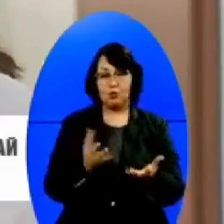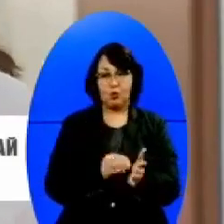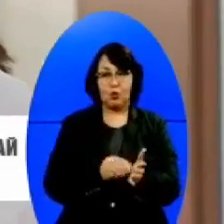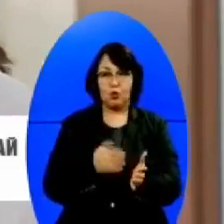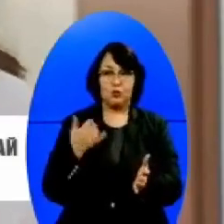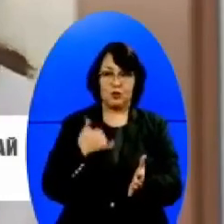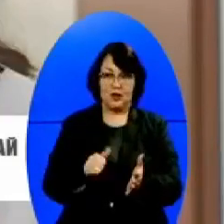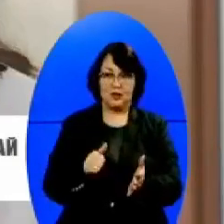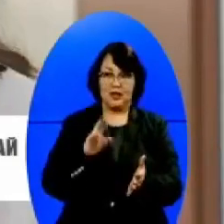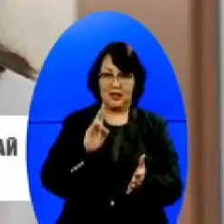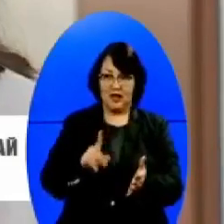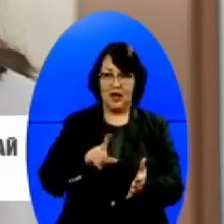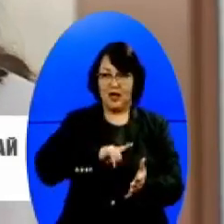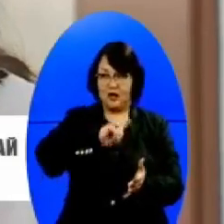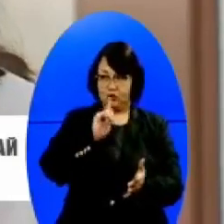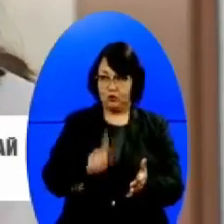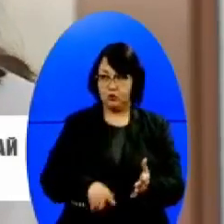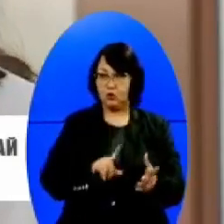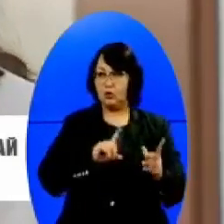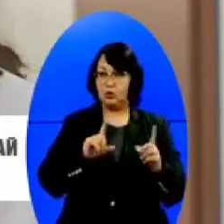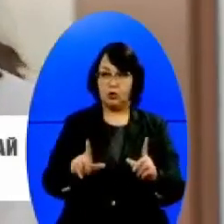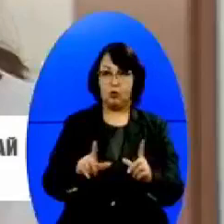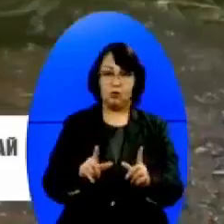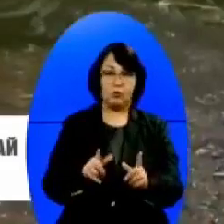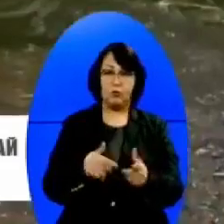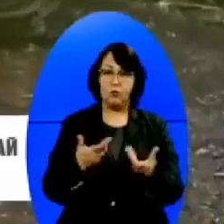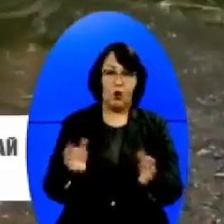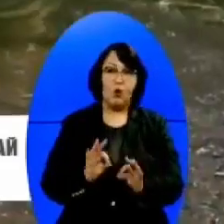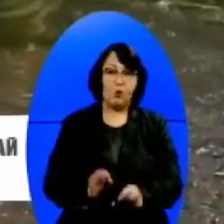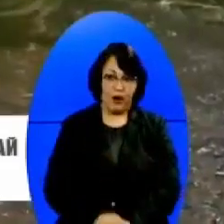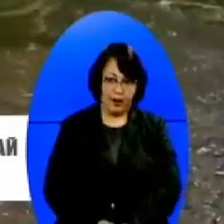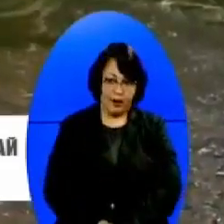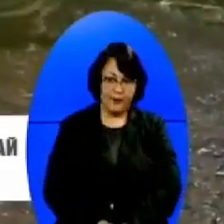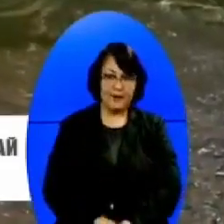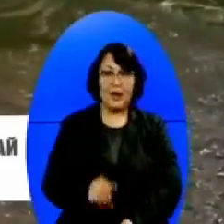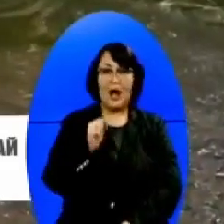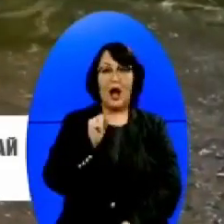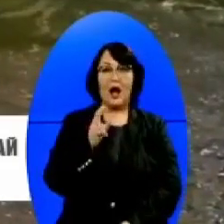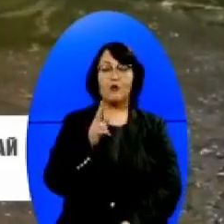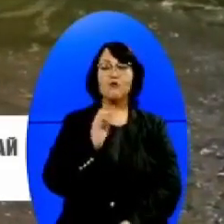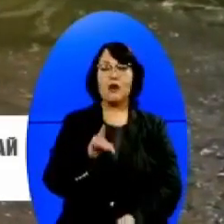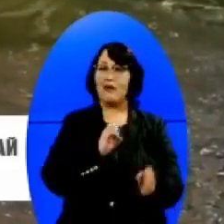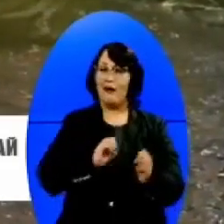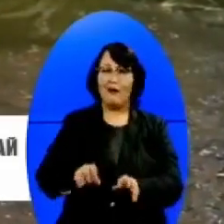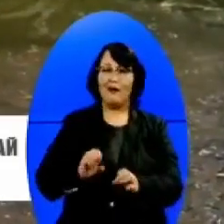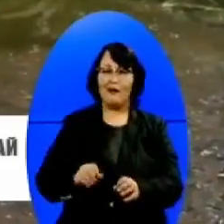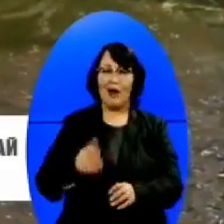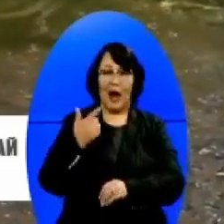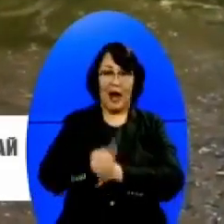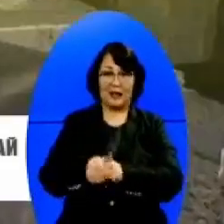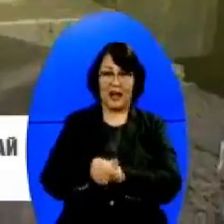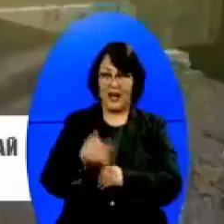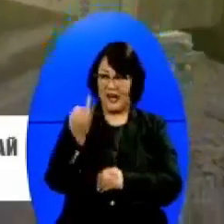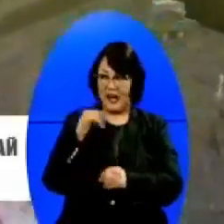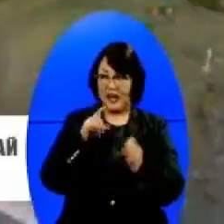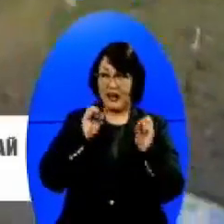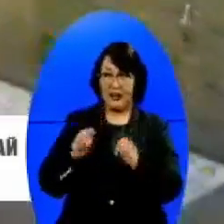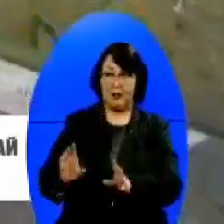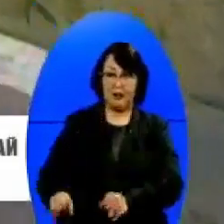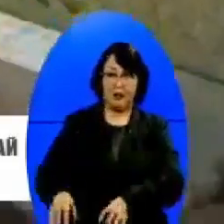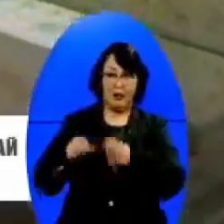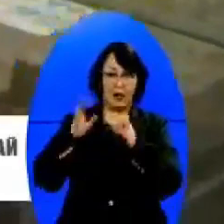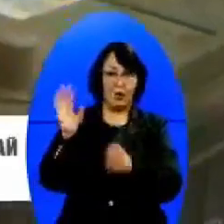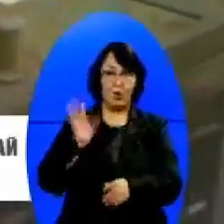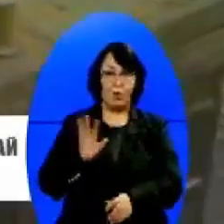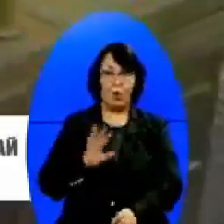бол хараахан тусгай зөвшөөрлийг бол олгоогүй байна. Хэрэглэж дууссан аккумуляторыг шууд ил задгаа хаяхгүйгээр хоёрдогч түүхийд худалдаа